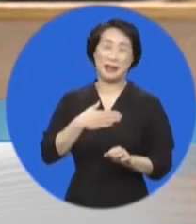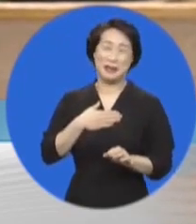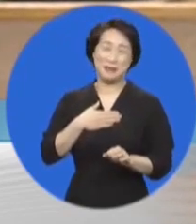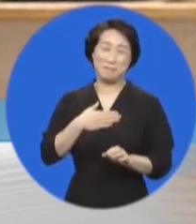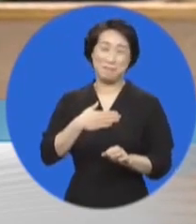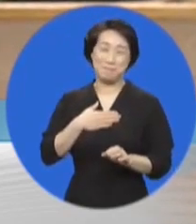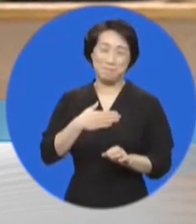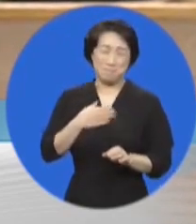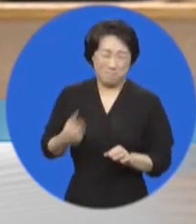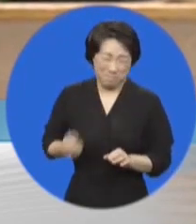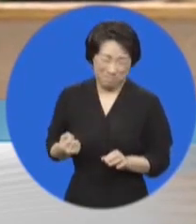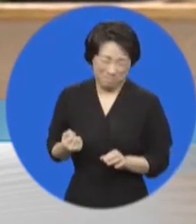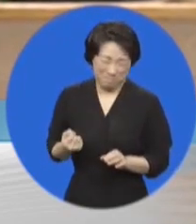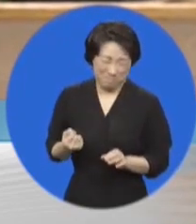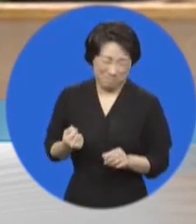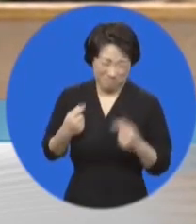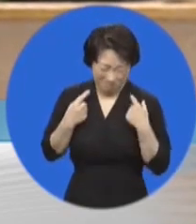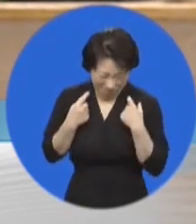꽉 들고 있어야지.